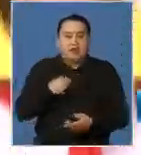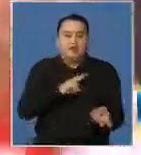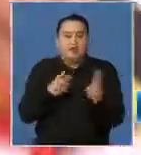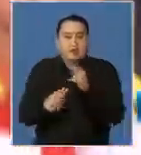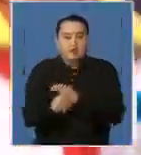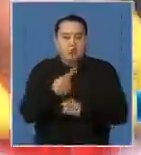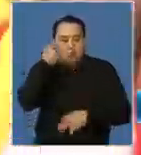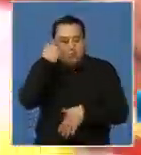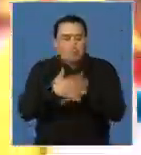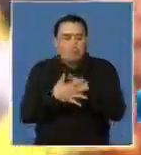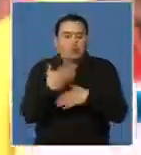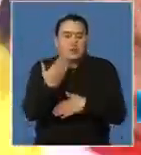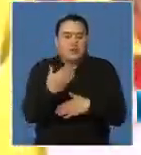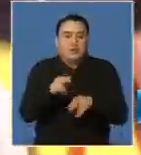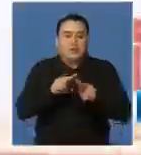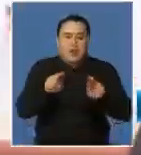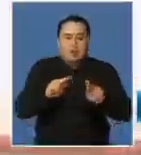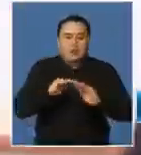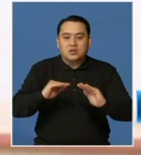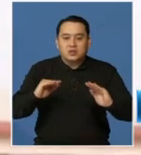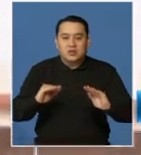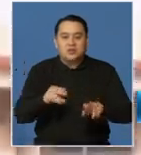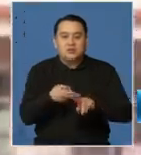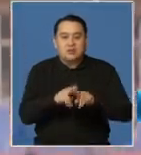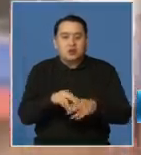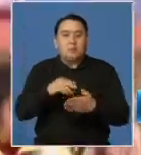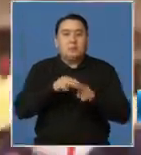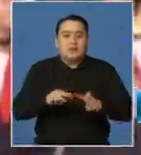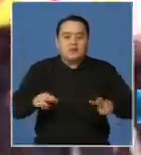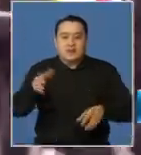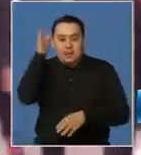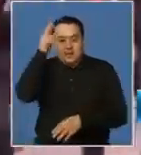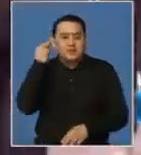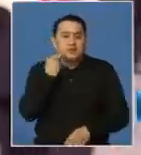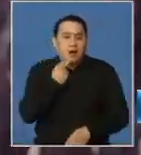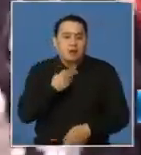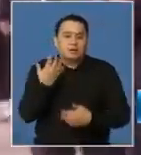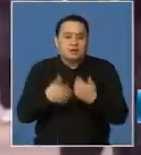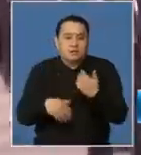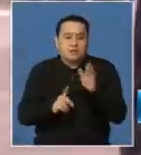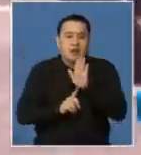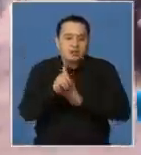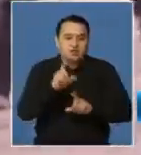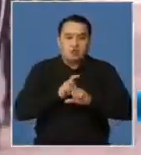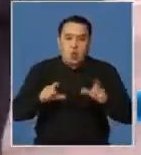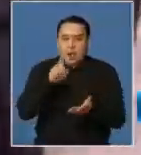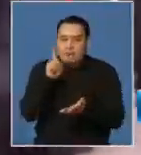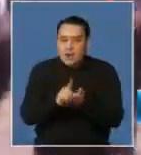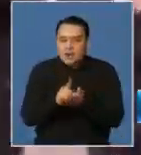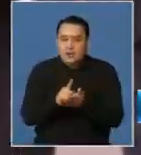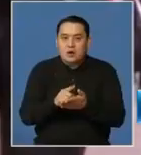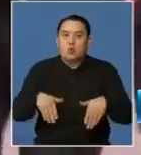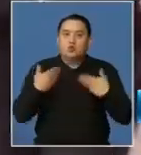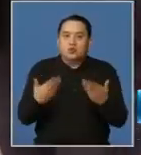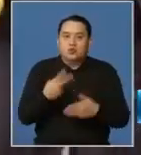а затем научил ему и учеников. Согласно постановлению Министерства образования Китая, средние и начальные школы должны